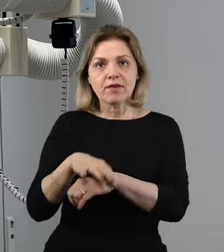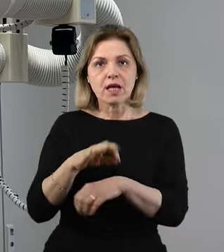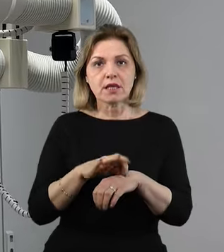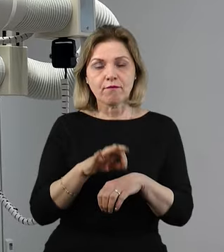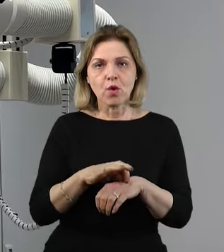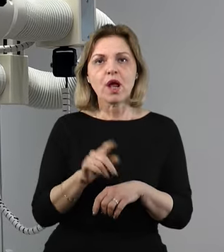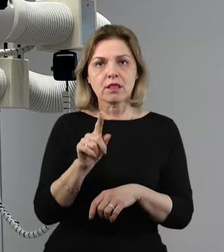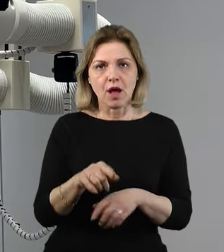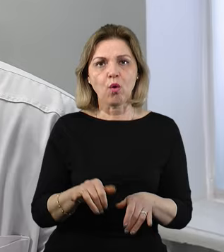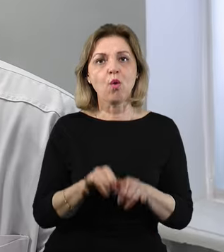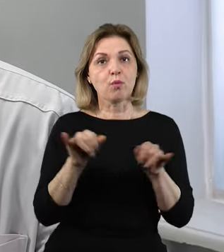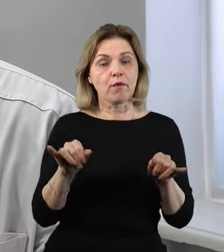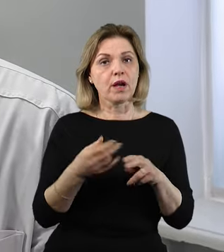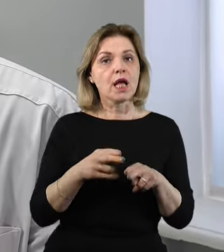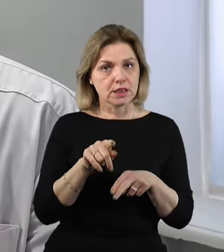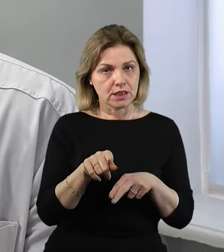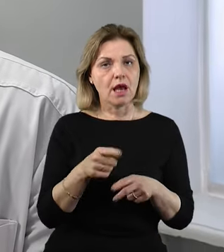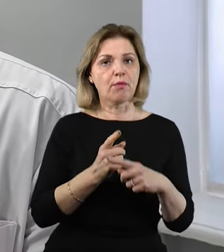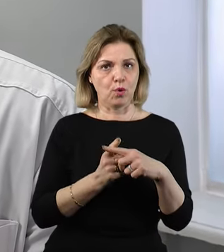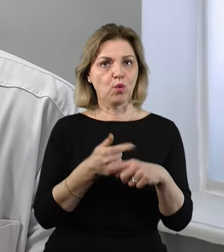захворювання також збільшилась, і це плюс.